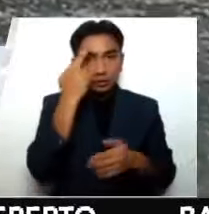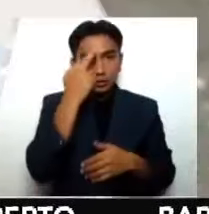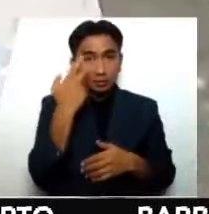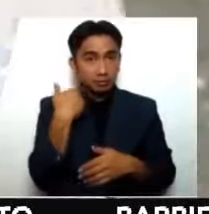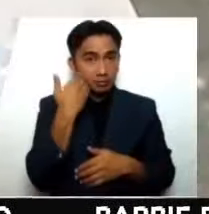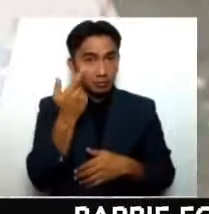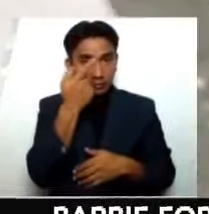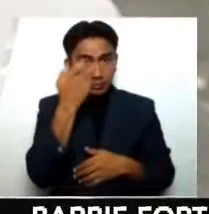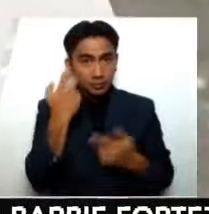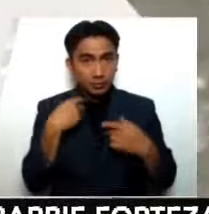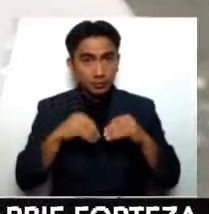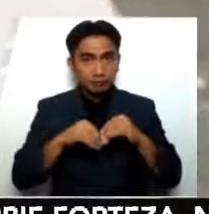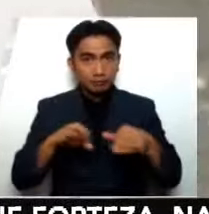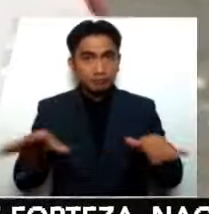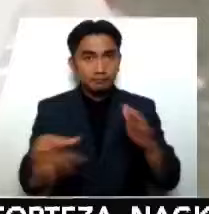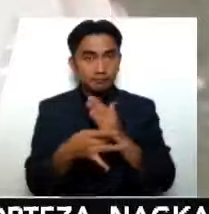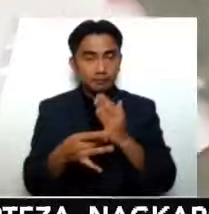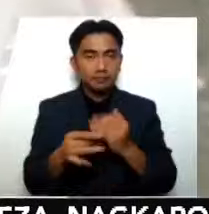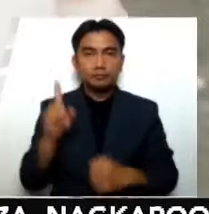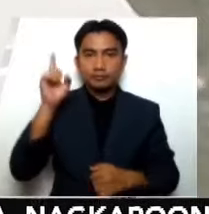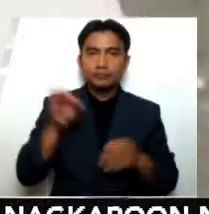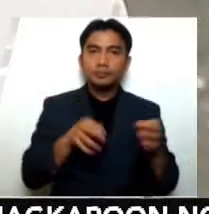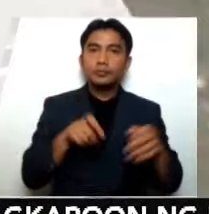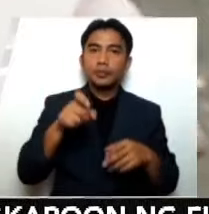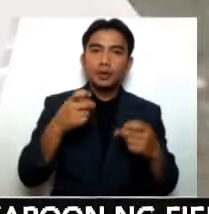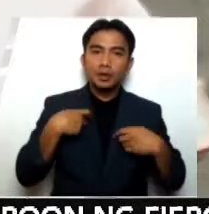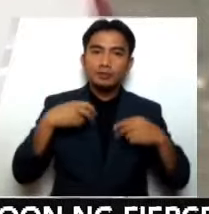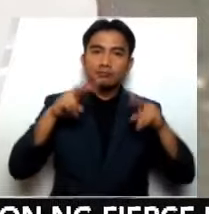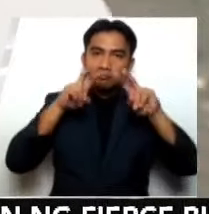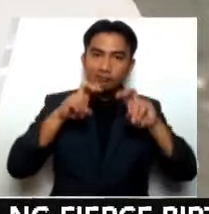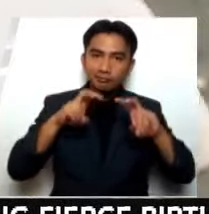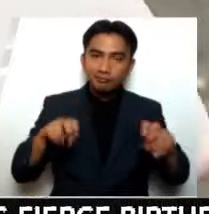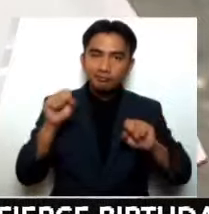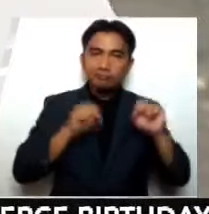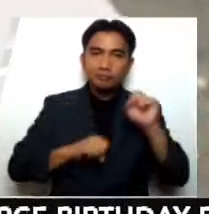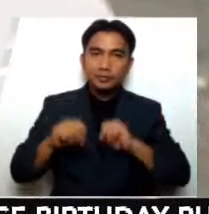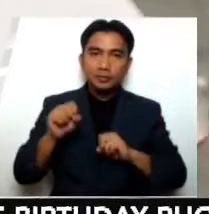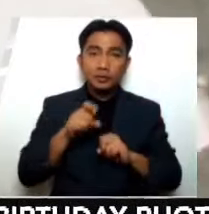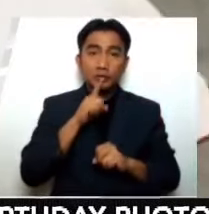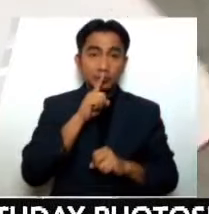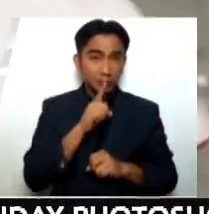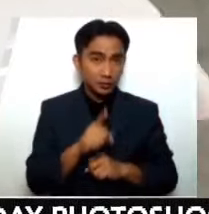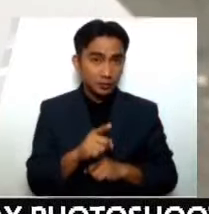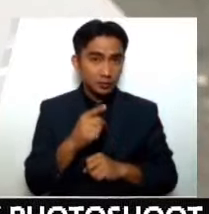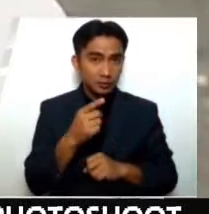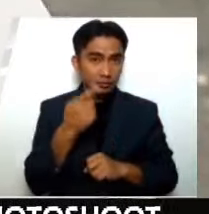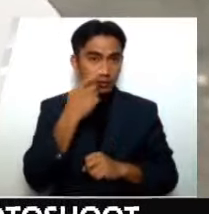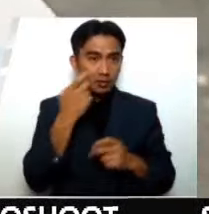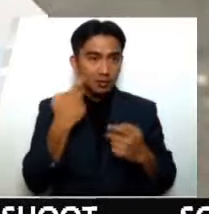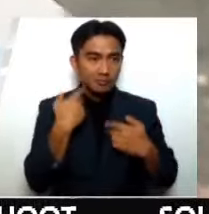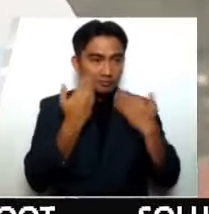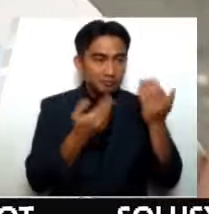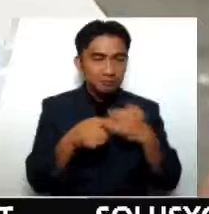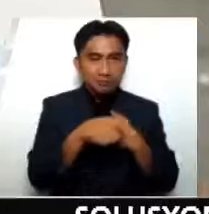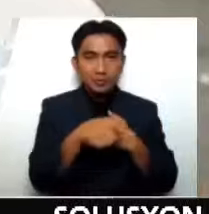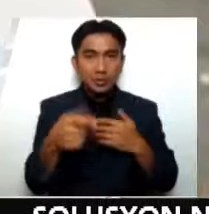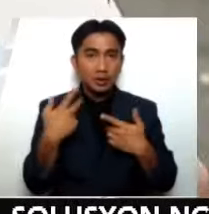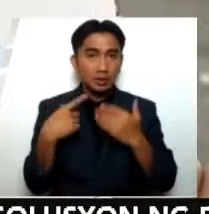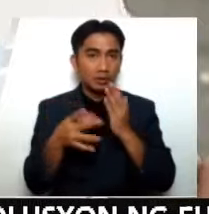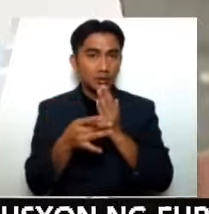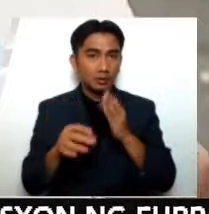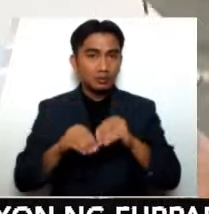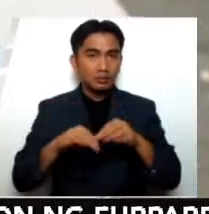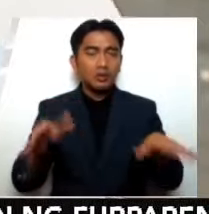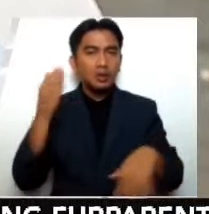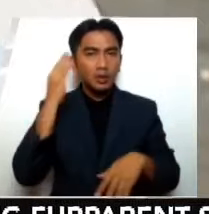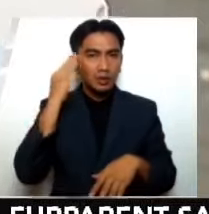may scientificong basihan para makita kung ito ba ay dahil sa nangyaring oil spill. Alam naman natin ang mga isda ay moving din yan,